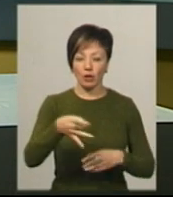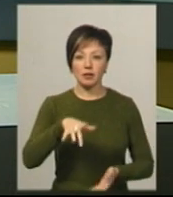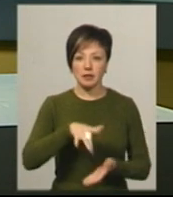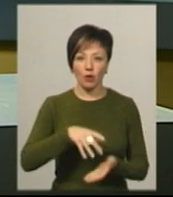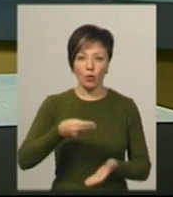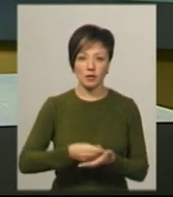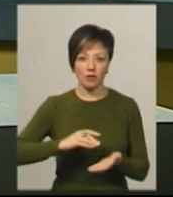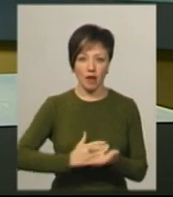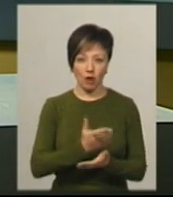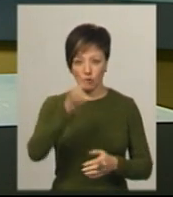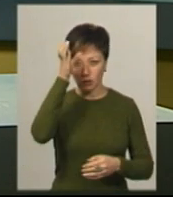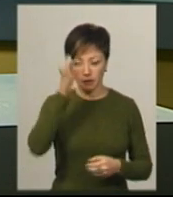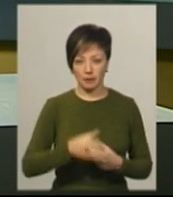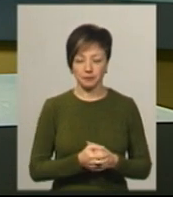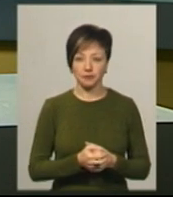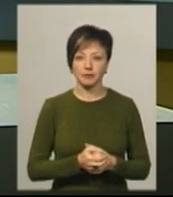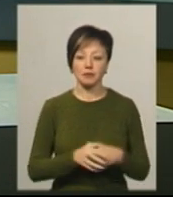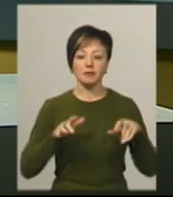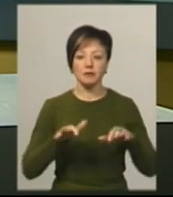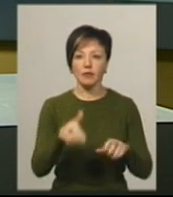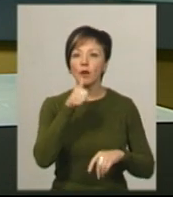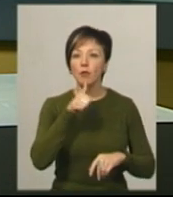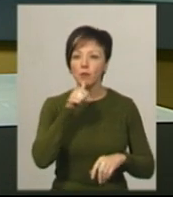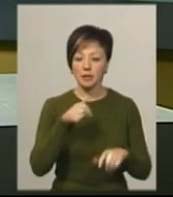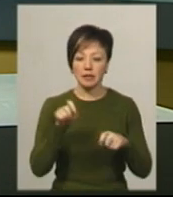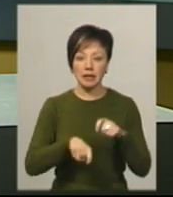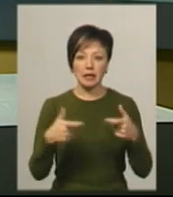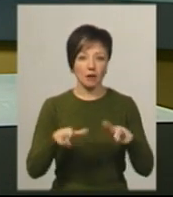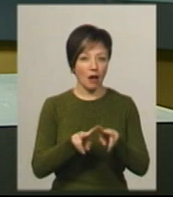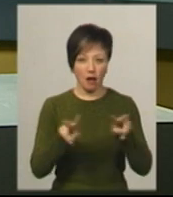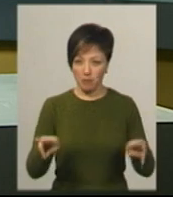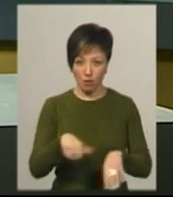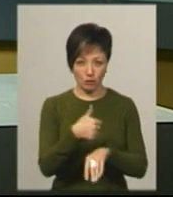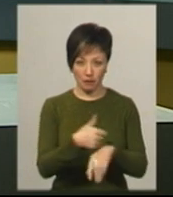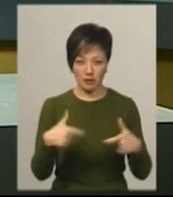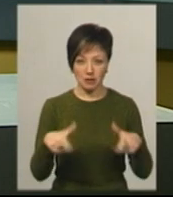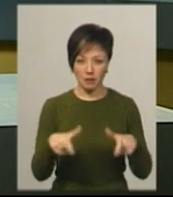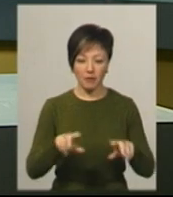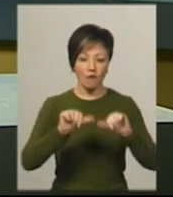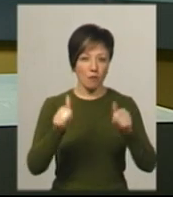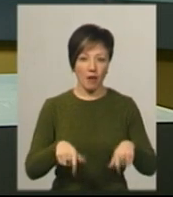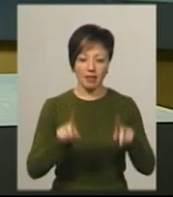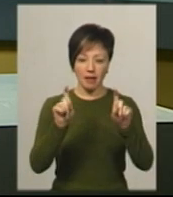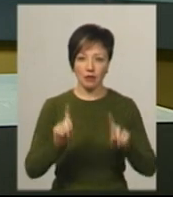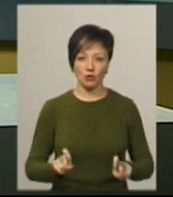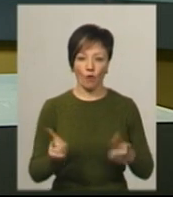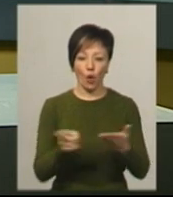центру оцінювання якості освіти. Процедура пробного тестування ідентична основній, як і формат тестового